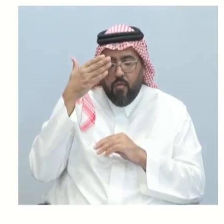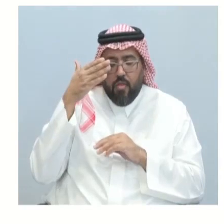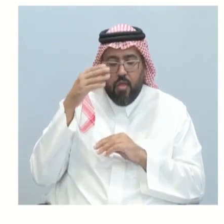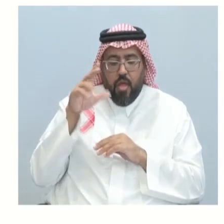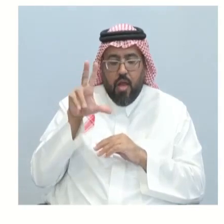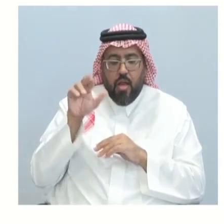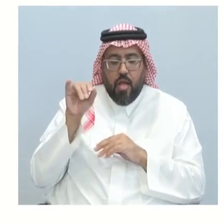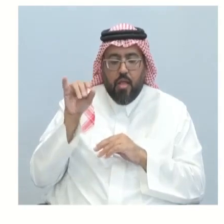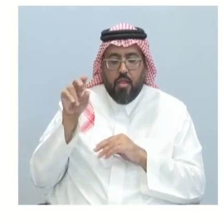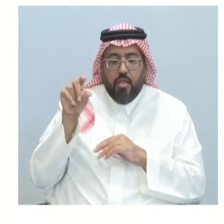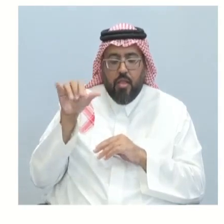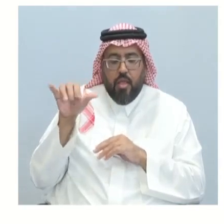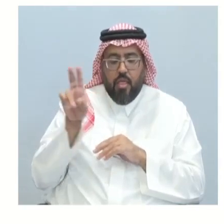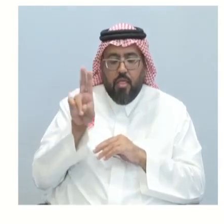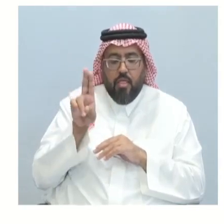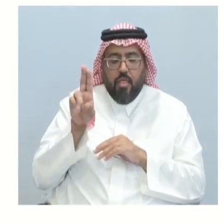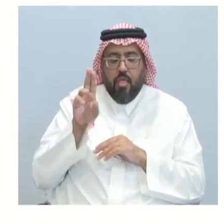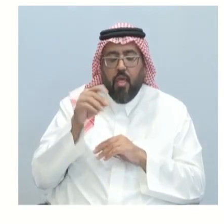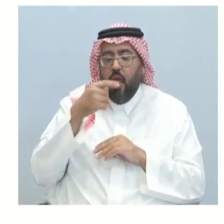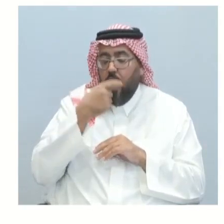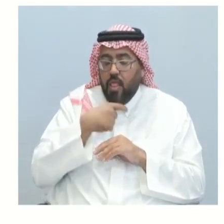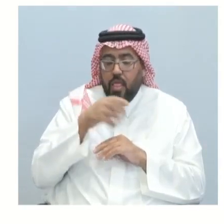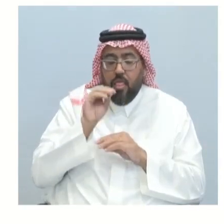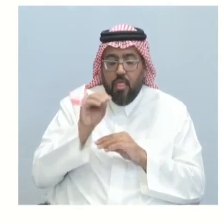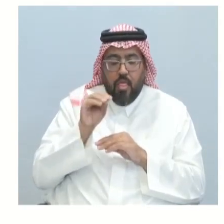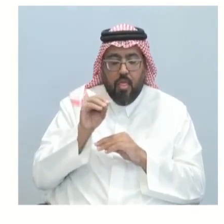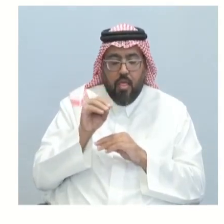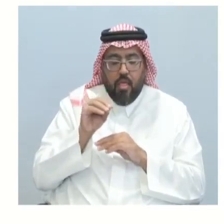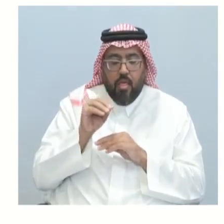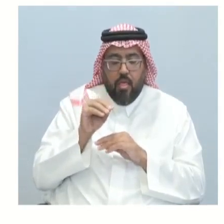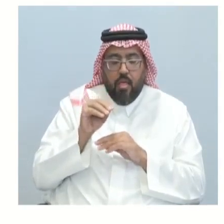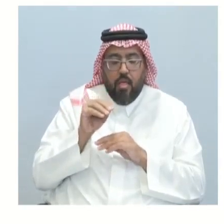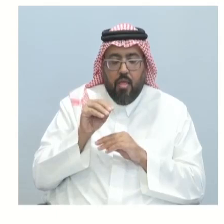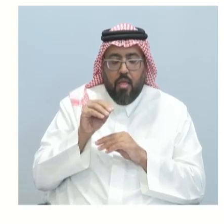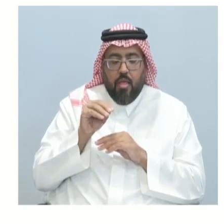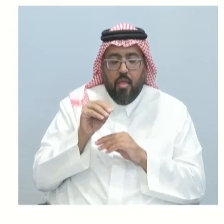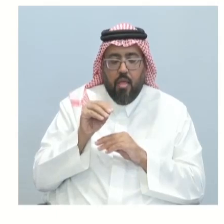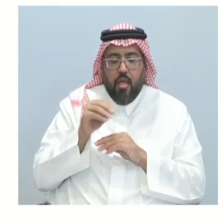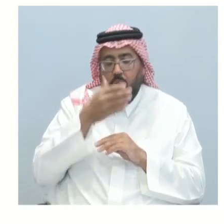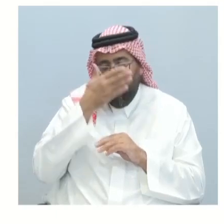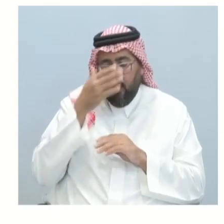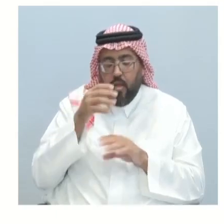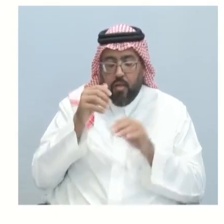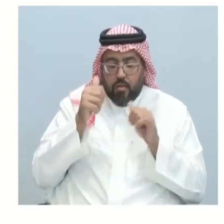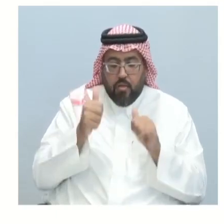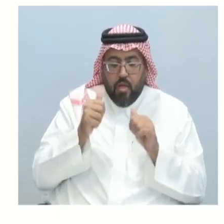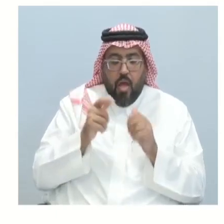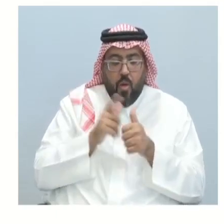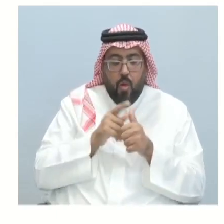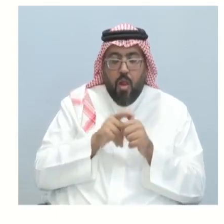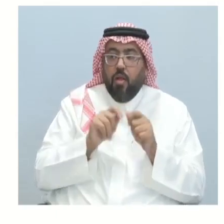باتقان لاحظوا هناك احاديث دائما اين نجدها احسنتم في بدايه مقرر